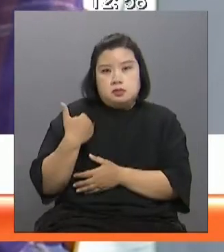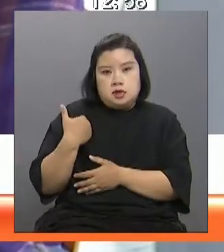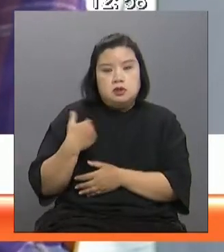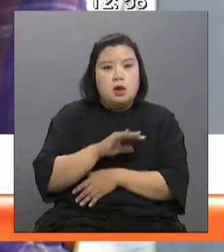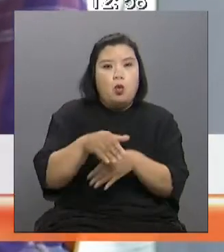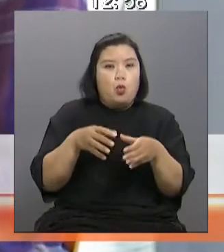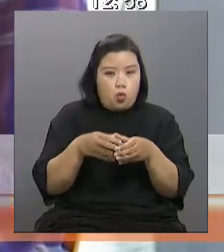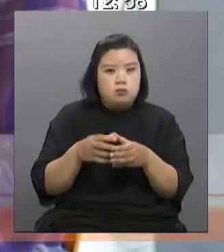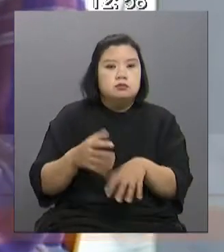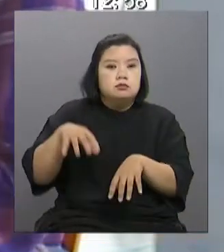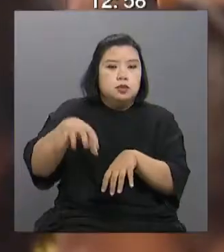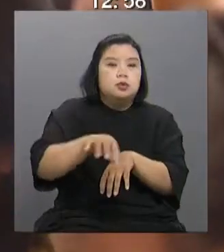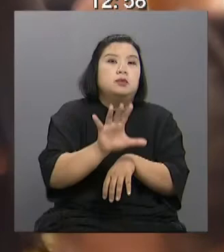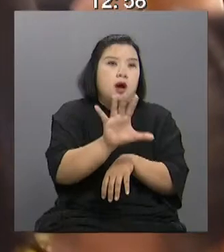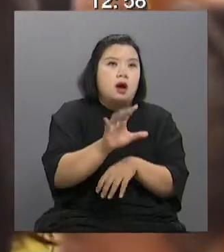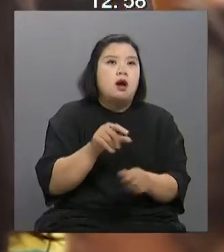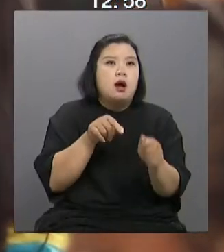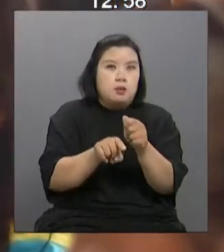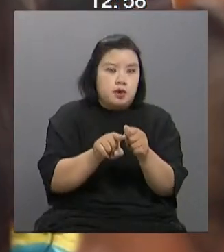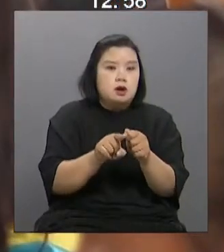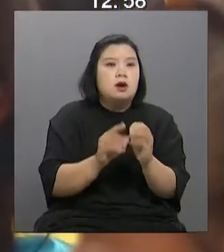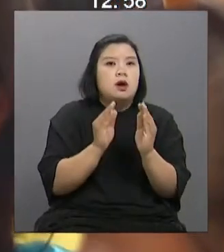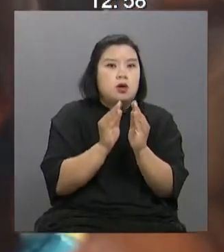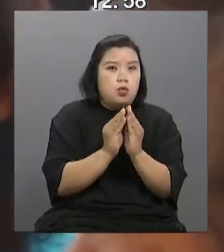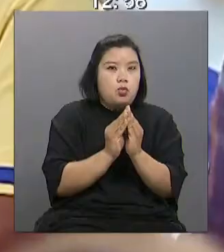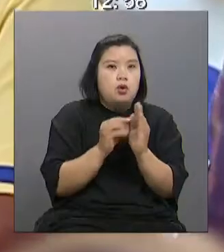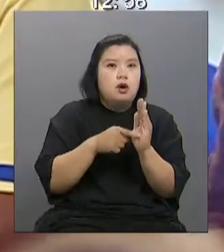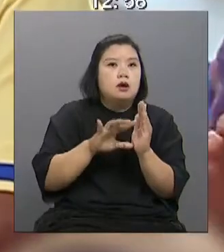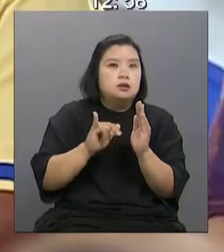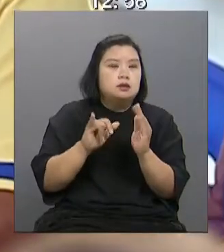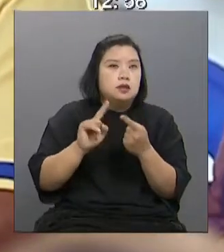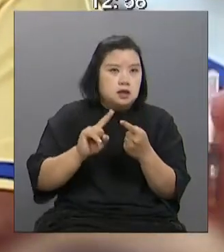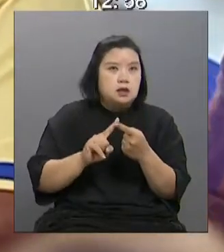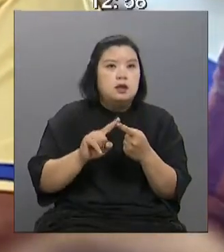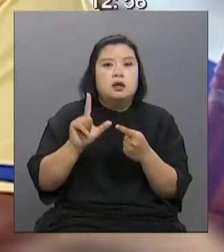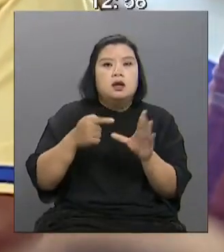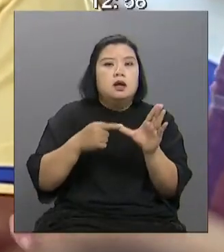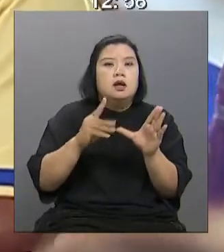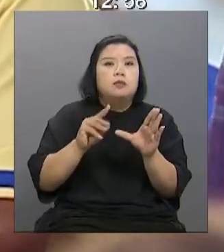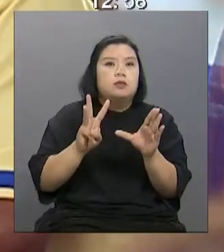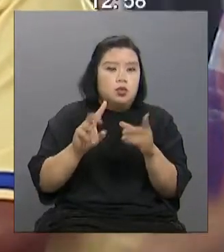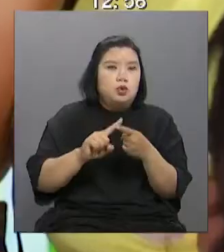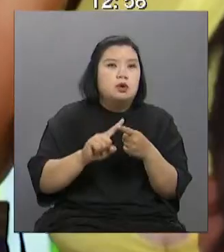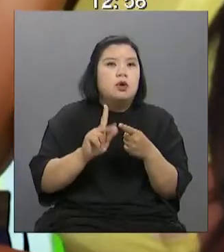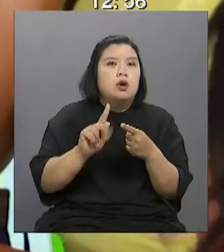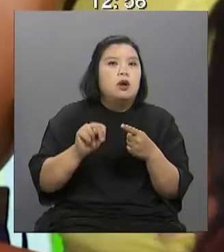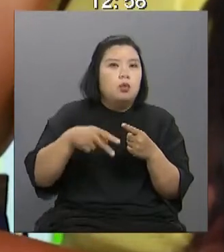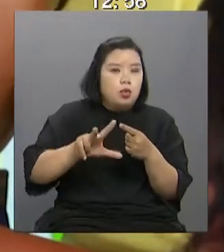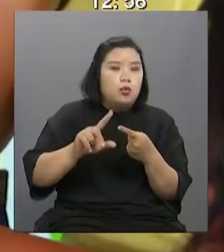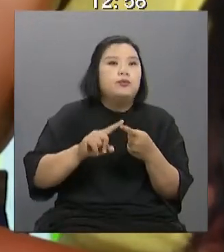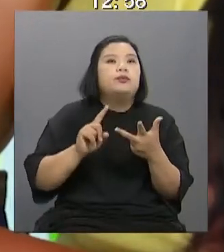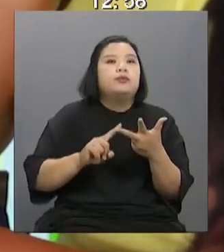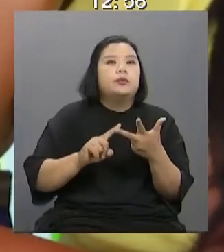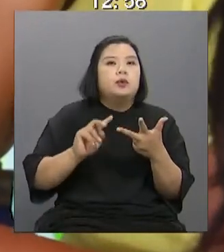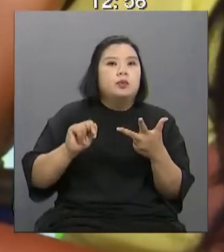ะพื้นที่แรกเลยคืออำเภอบัวเชษนะคะอำเภอลำดวนอำเภอศรีขอรภูมิอำเภอพนมด